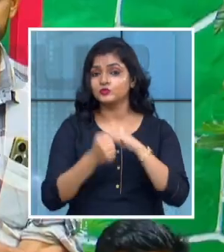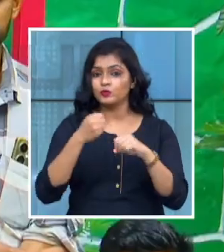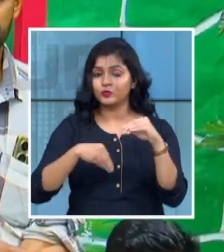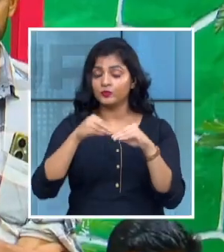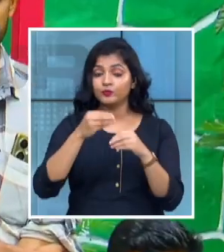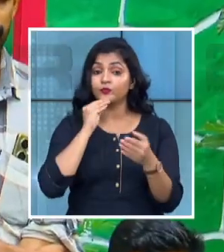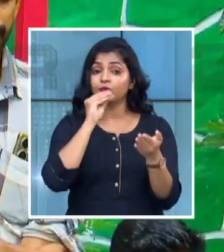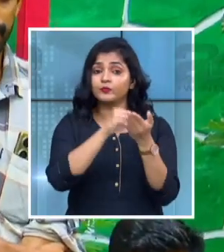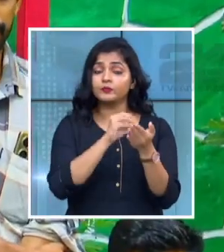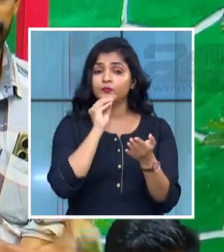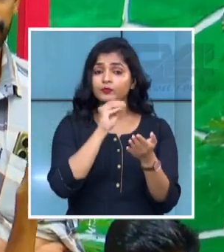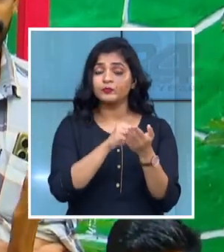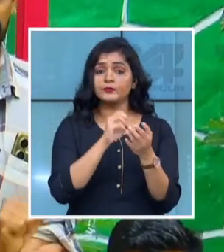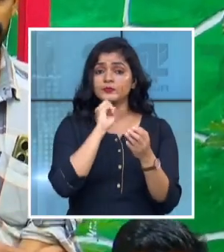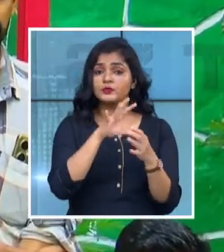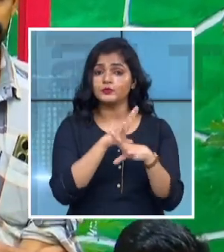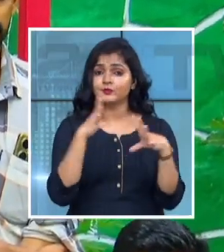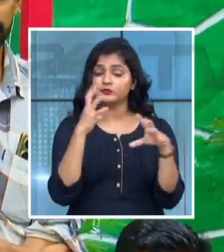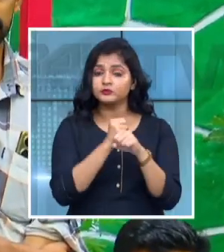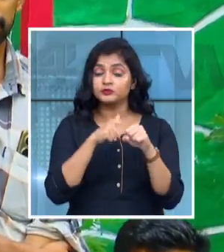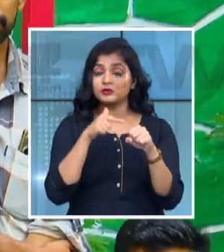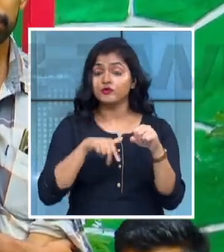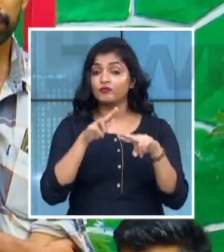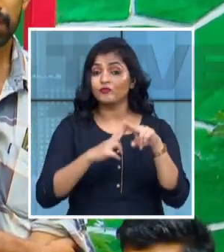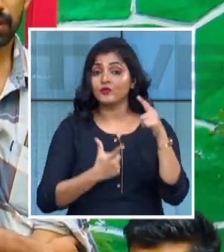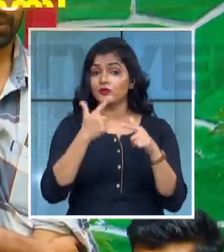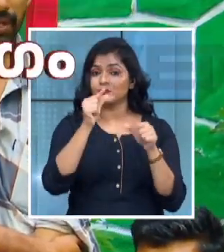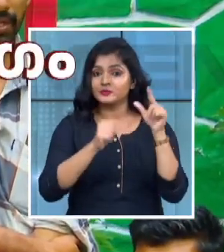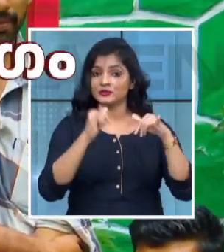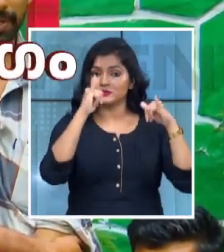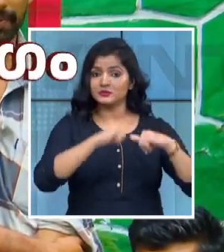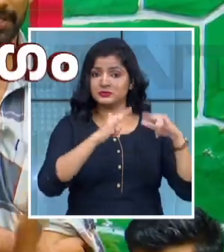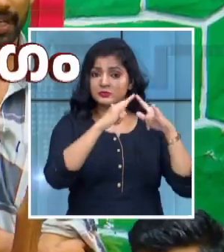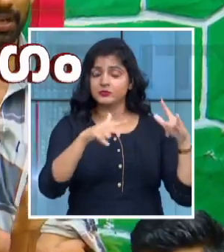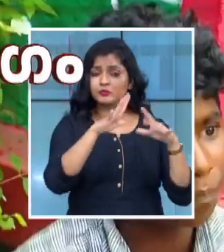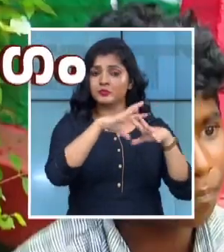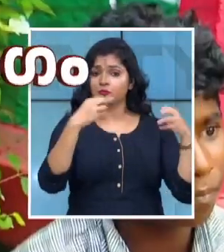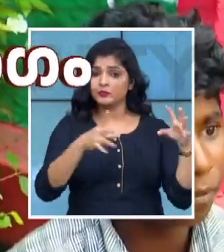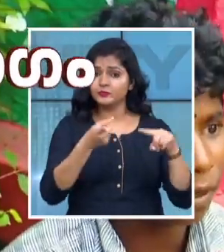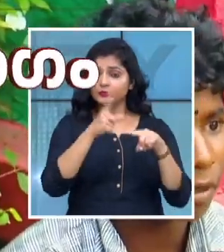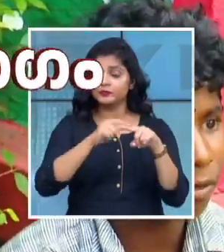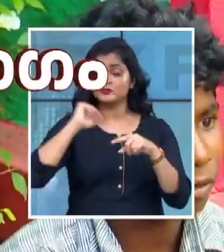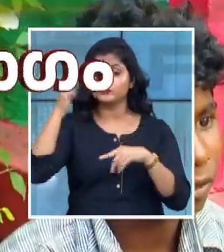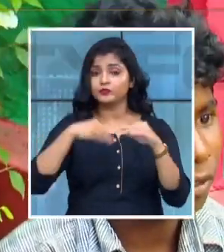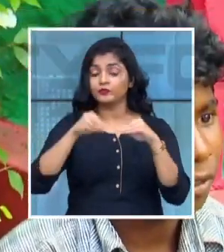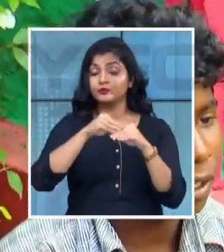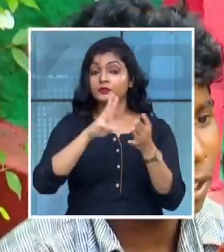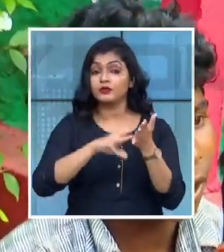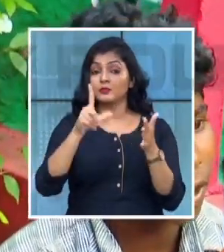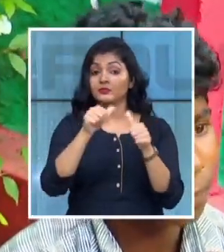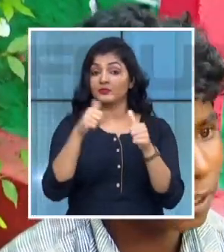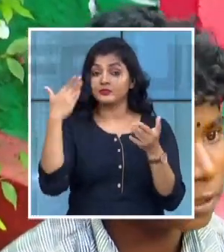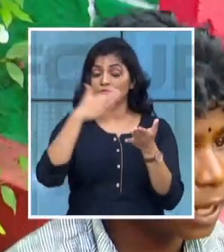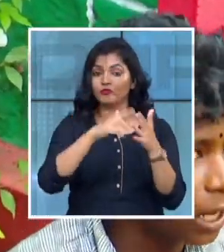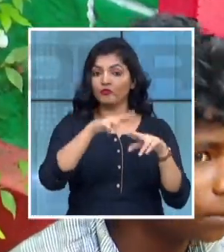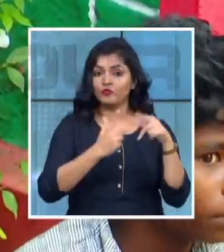മുന്നറിയിപ്പില്ലാതെ ഗോത്രവിഭാഗത്തിന്റെ കുടിലുകൾ പൊളിച്ച് മാറ്റിയതിലാണ് പ്രതിഷേധം. ടി സിദ്ദിഖ് MLA നിലവിൽ വനംവകുപ്പ് ഉദ്യോഗസ്ഥരുമായി